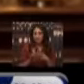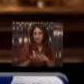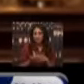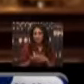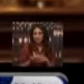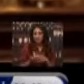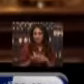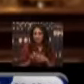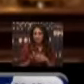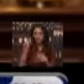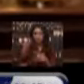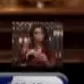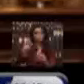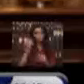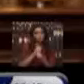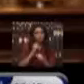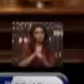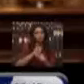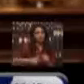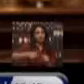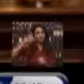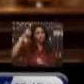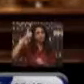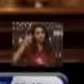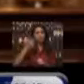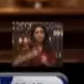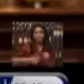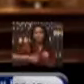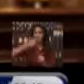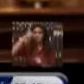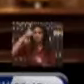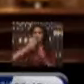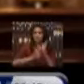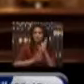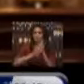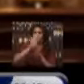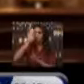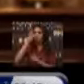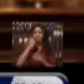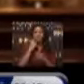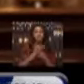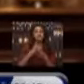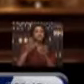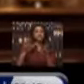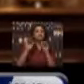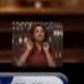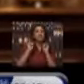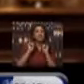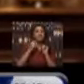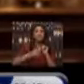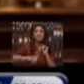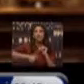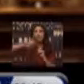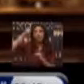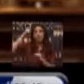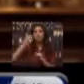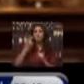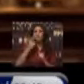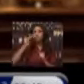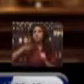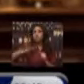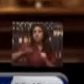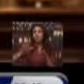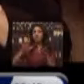انت نجاح مجد فني واعتزلتي وانت في قمة مجدك، ليه وسن